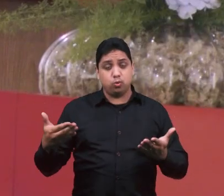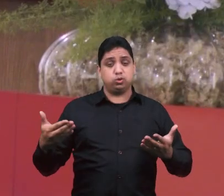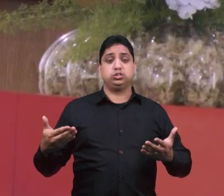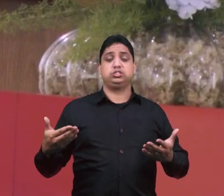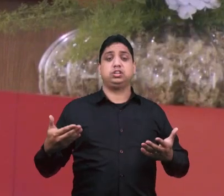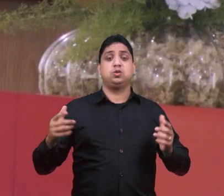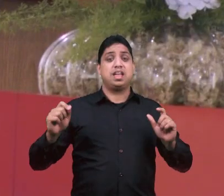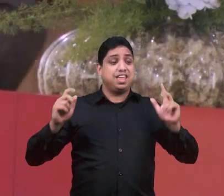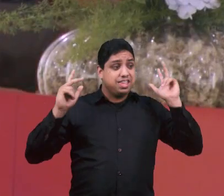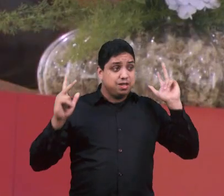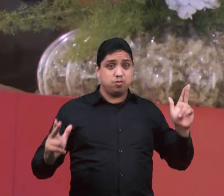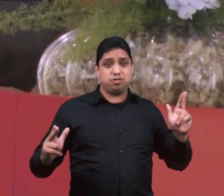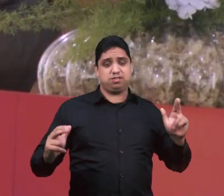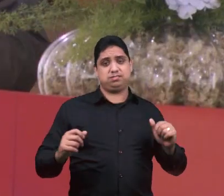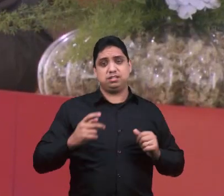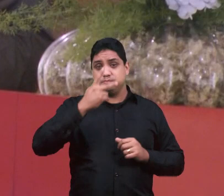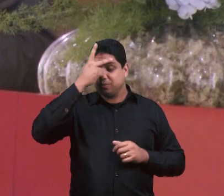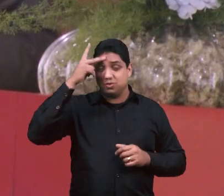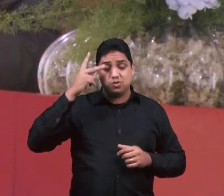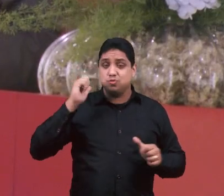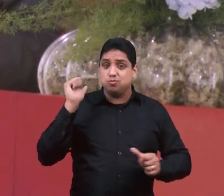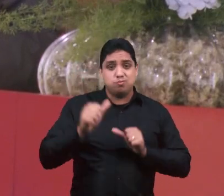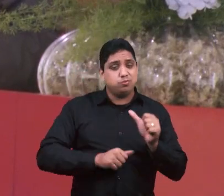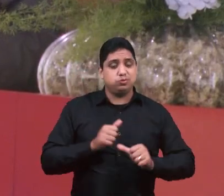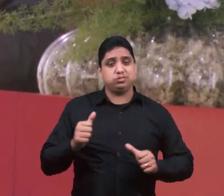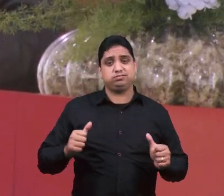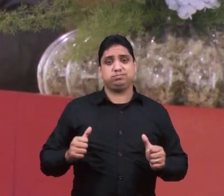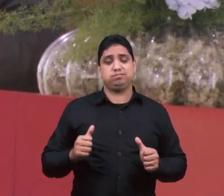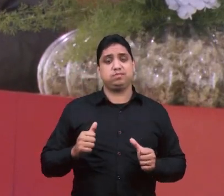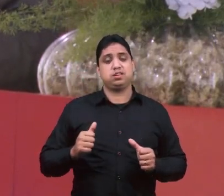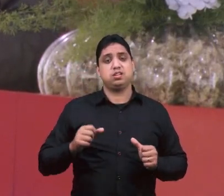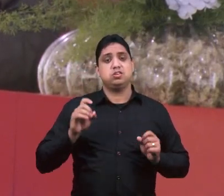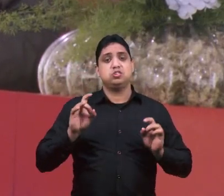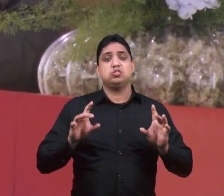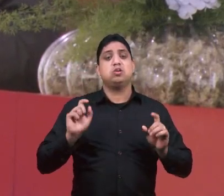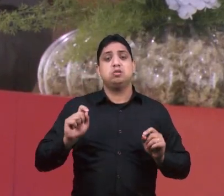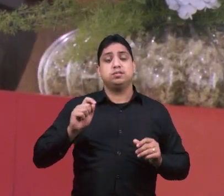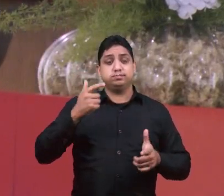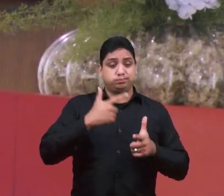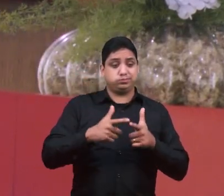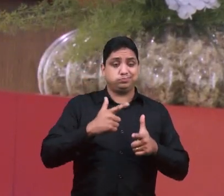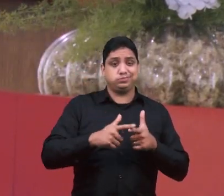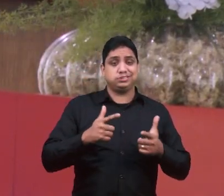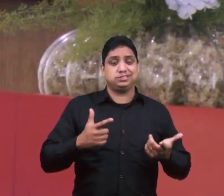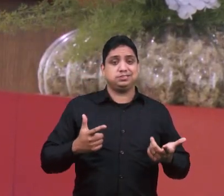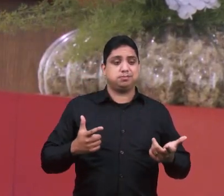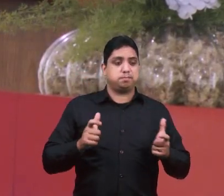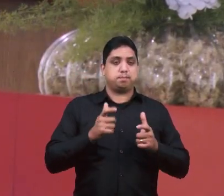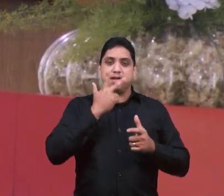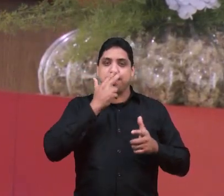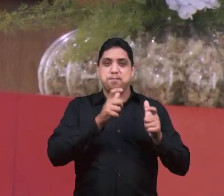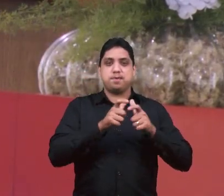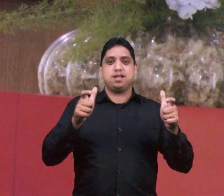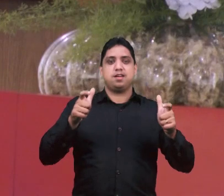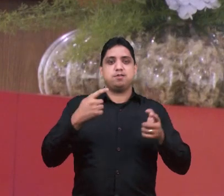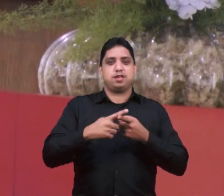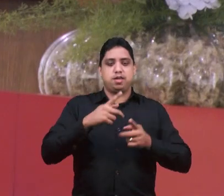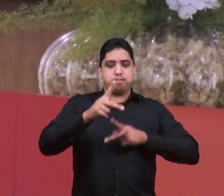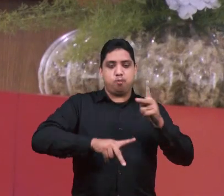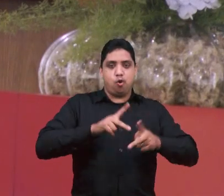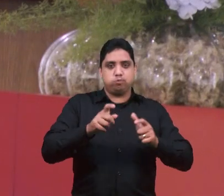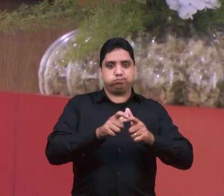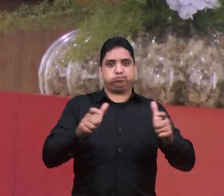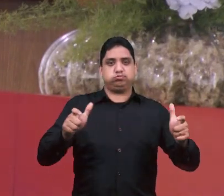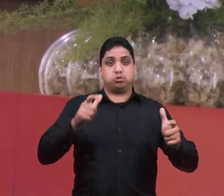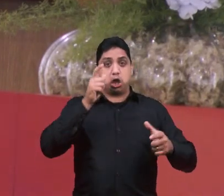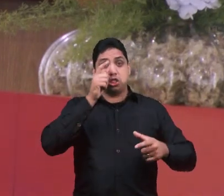le présent, c'est la même chose. L'homme ne change pas. Il augmente le problème parce qu'il augmente la population, il augmente